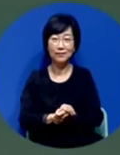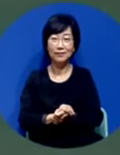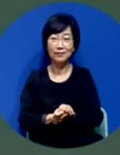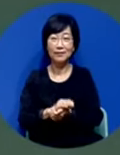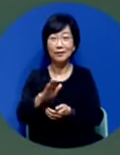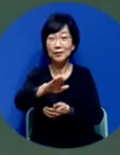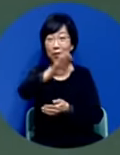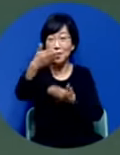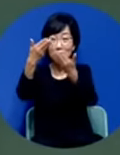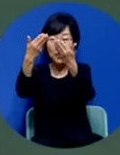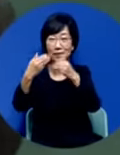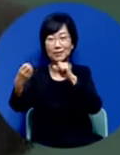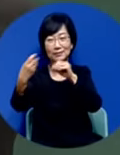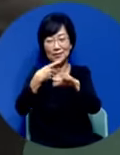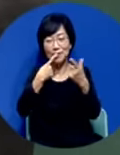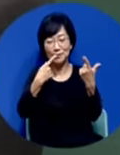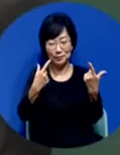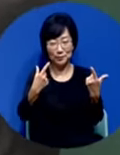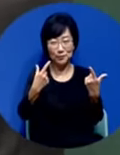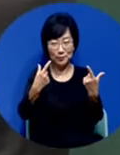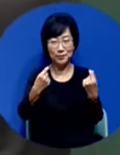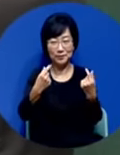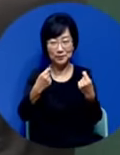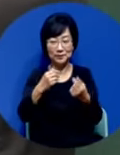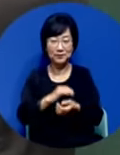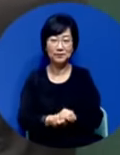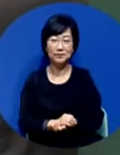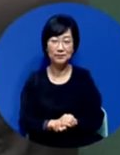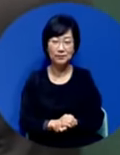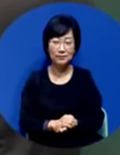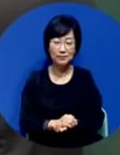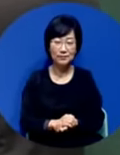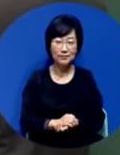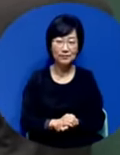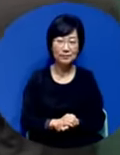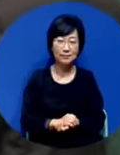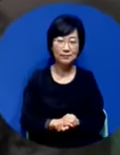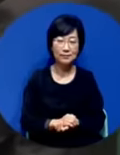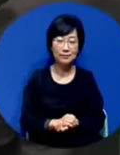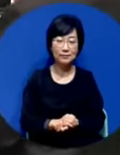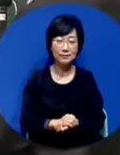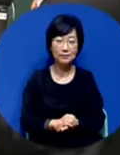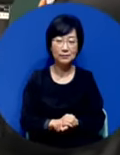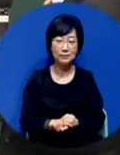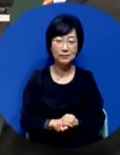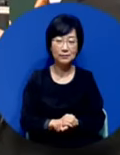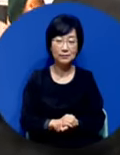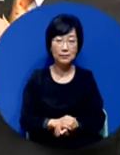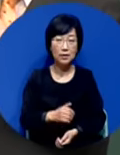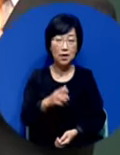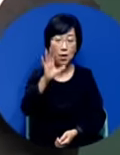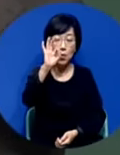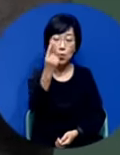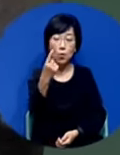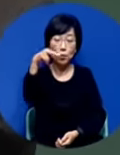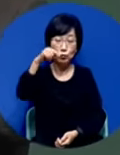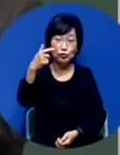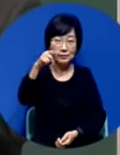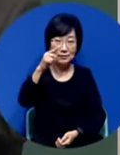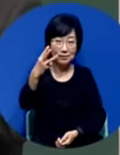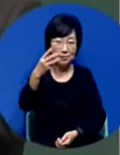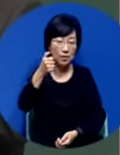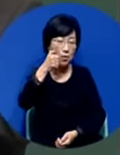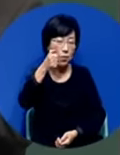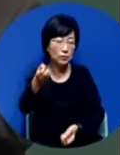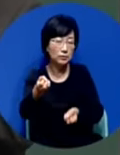말이요. 这就是我们大家所得着的应允。 드디어 오순절 날 마가다락방